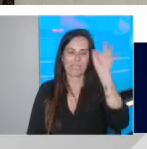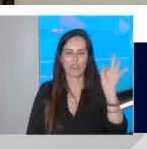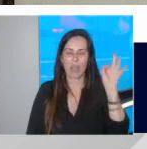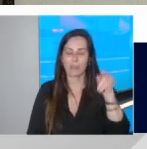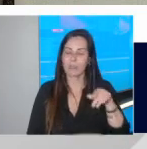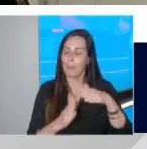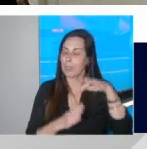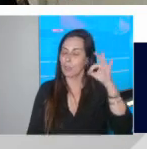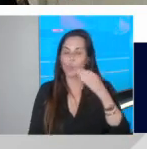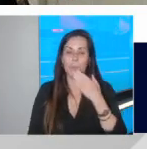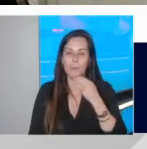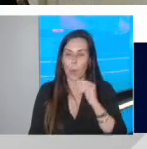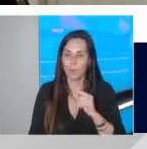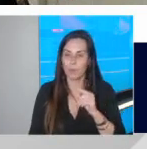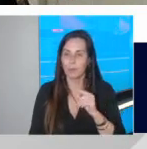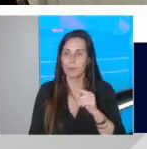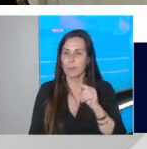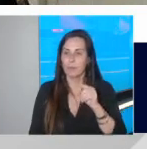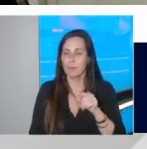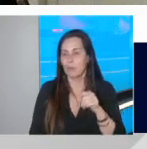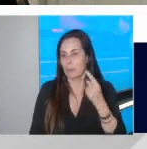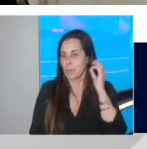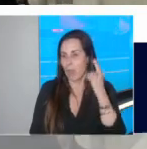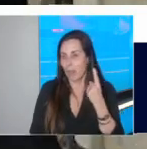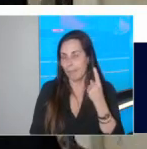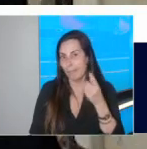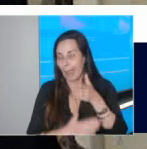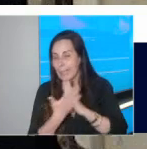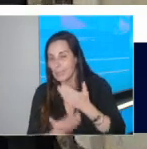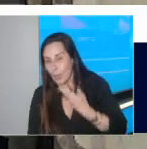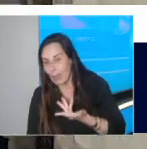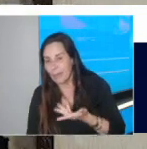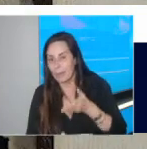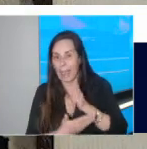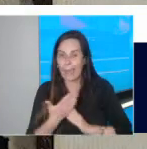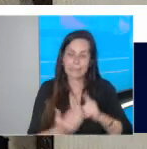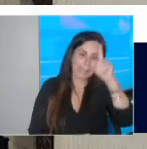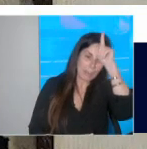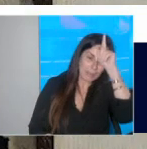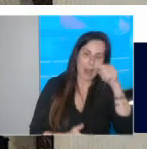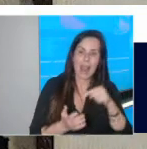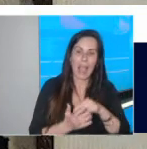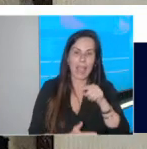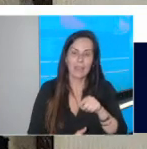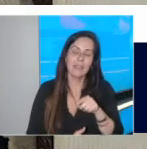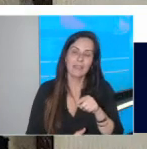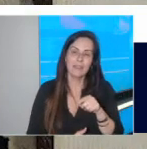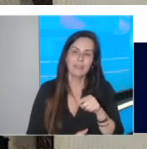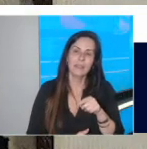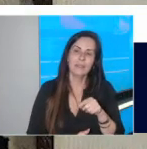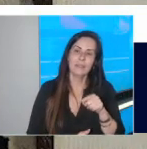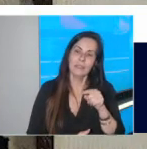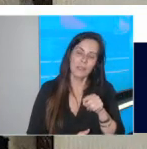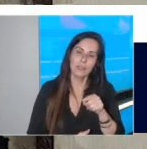לטרזינשטאט, זה בית יתומים יהודי. והיא מישלינגית, היא ילדה חצי יהודיה, חצי גרמניה, ולכן